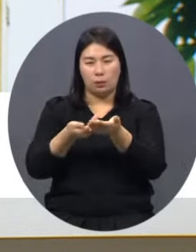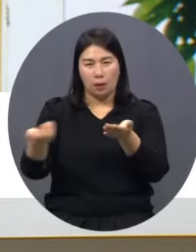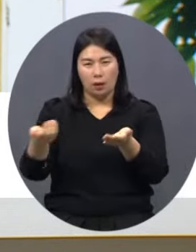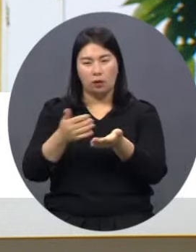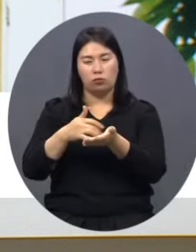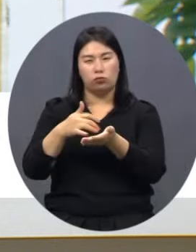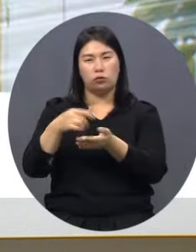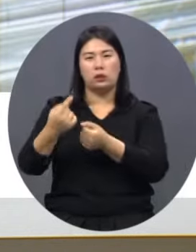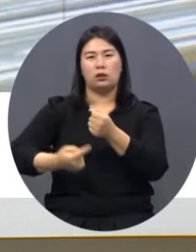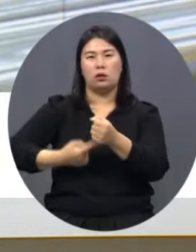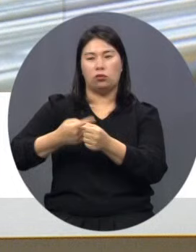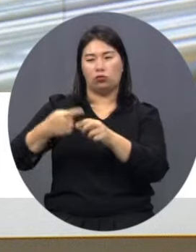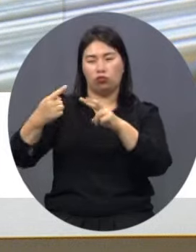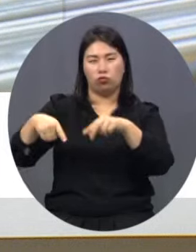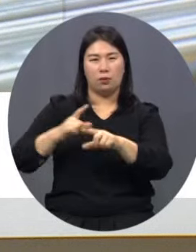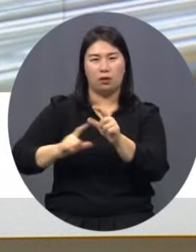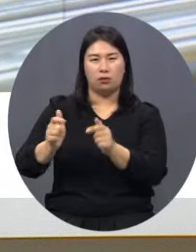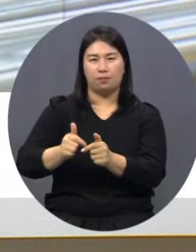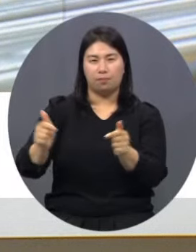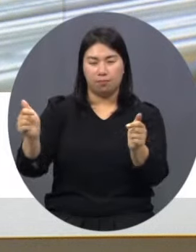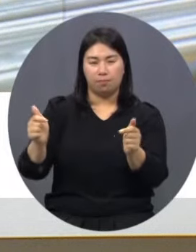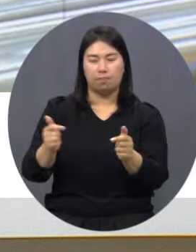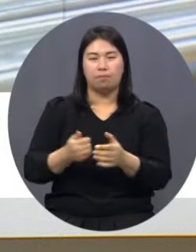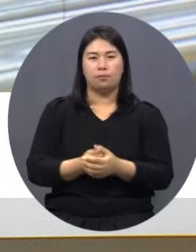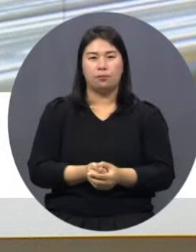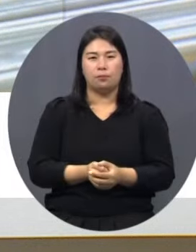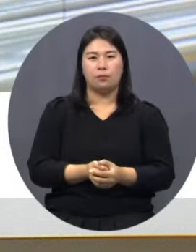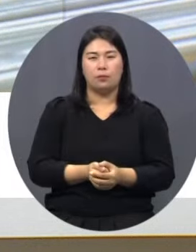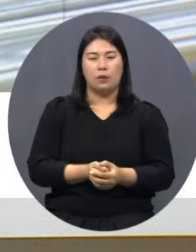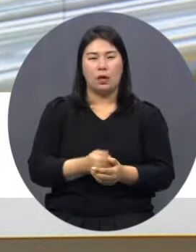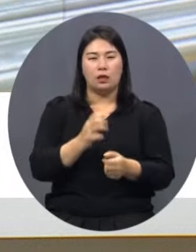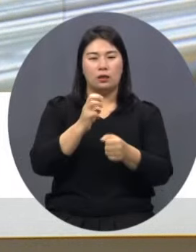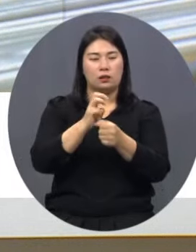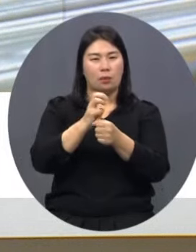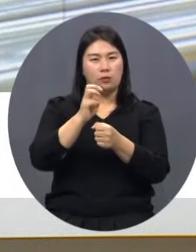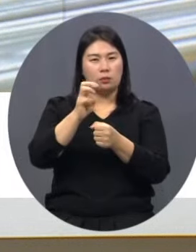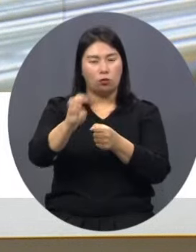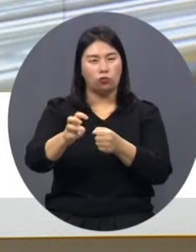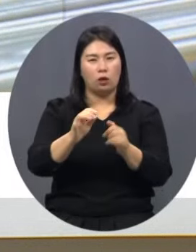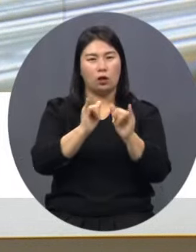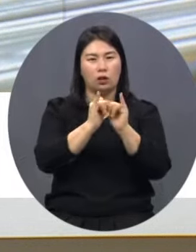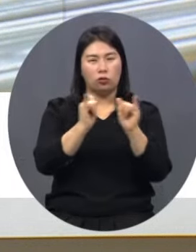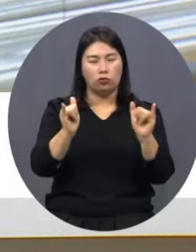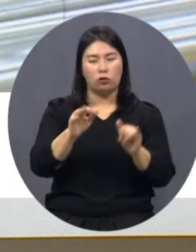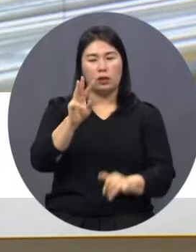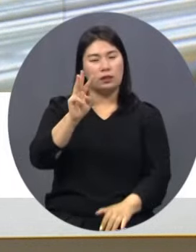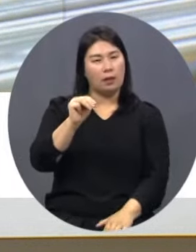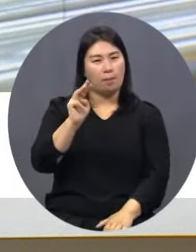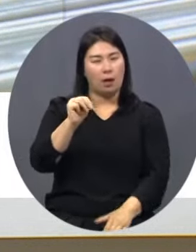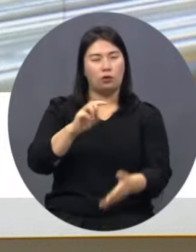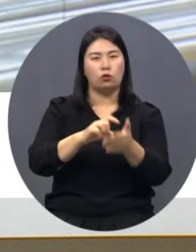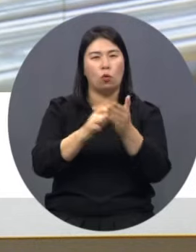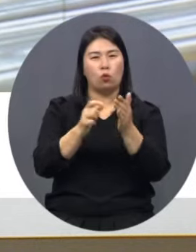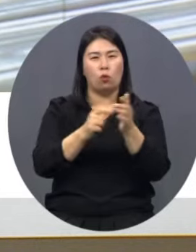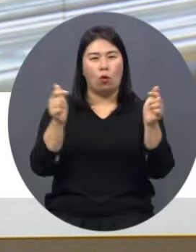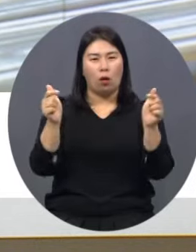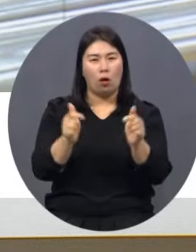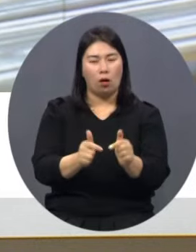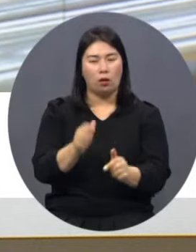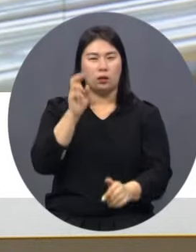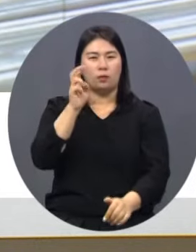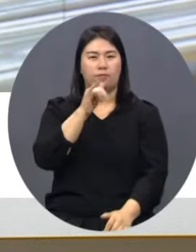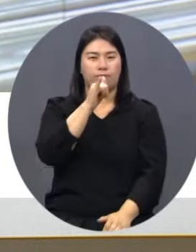인구는 1년새 두배나 늘었는데이 30년 후에는 인구가 3만 명이나 줄어든다는